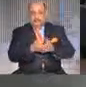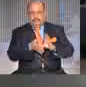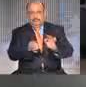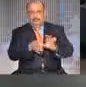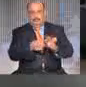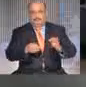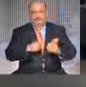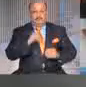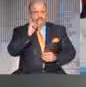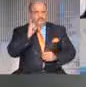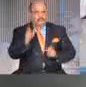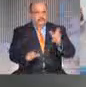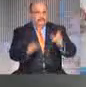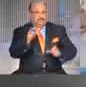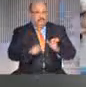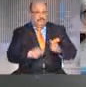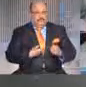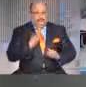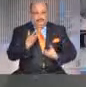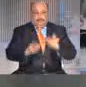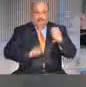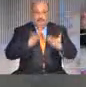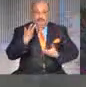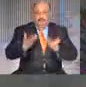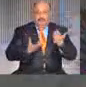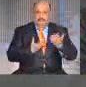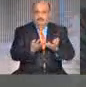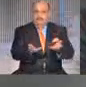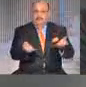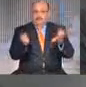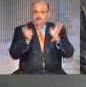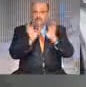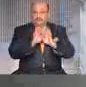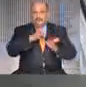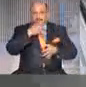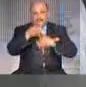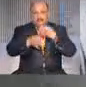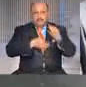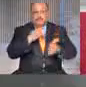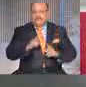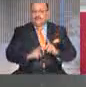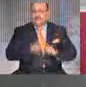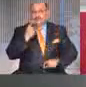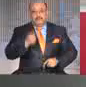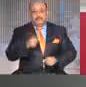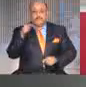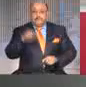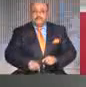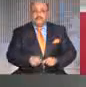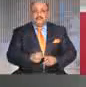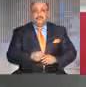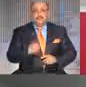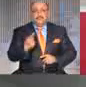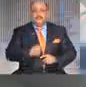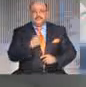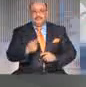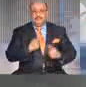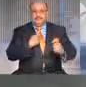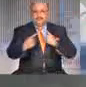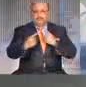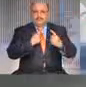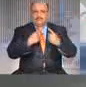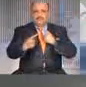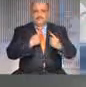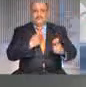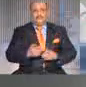التي منعت المرأة من المشاركة في المنابر السياسية والنقابية والجمعياتية من بين النقاط التي تناولتها المداخلات خلال